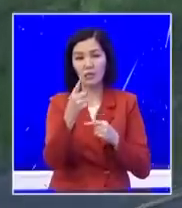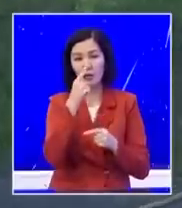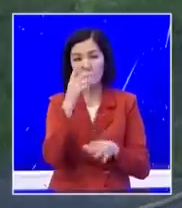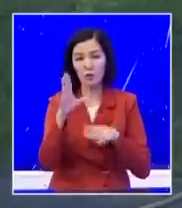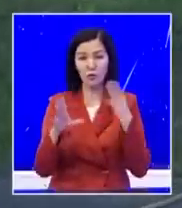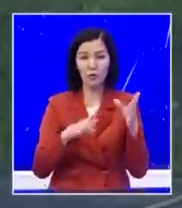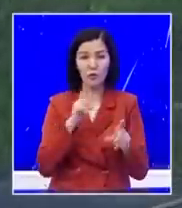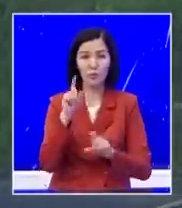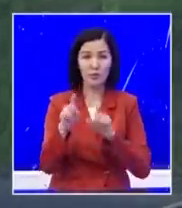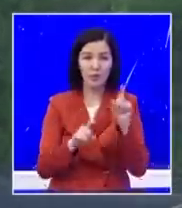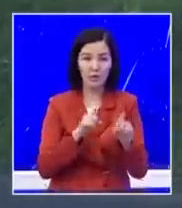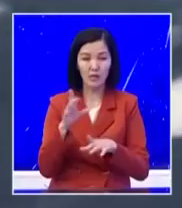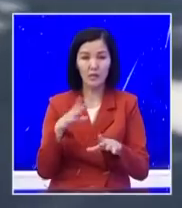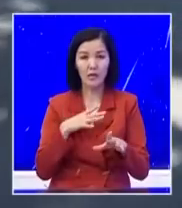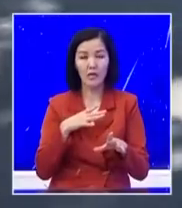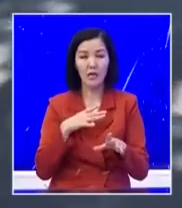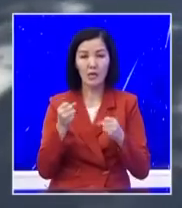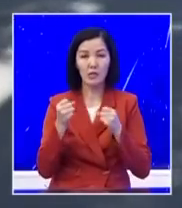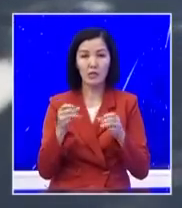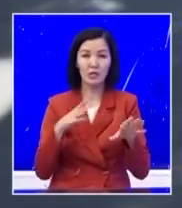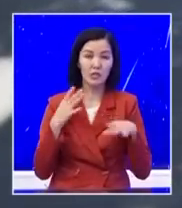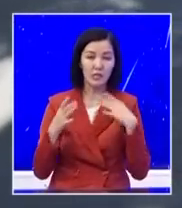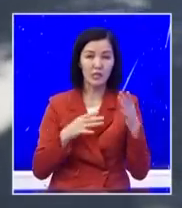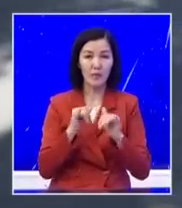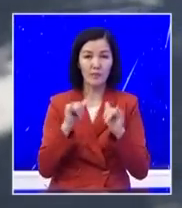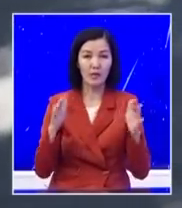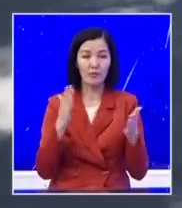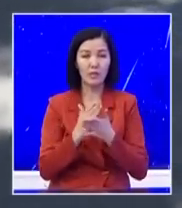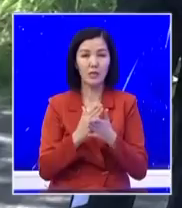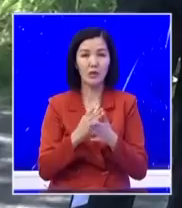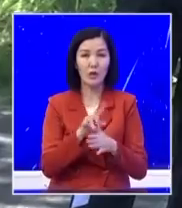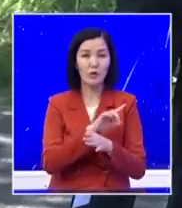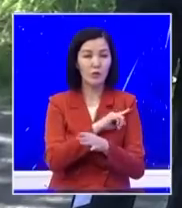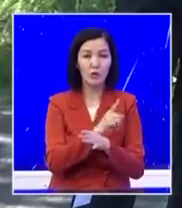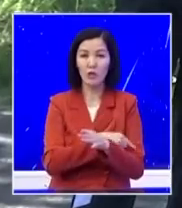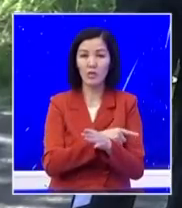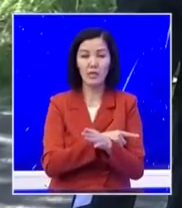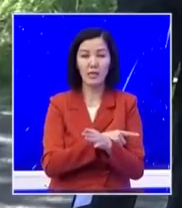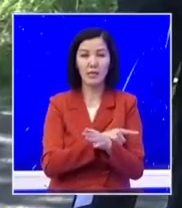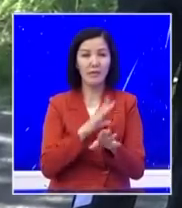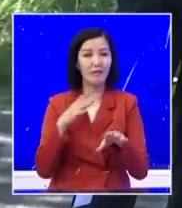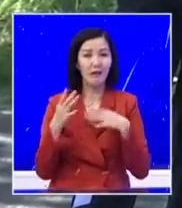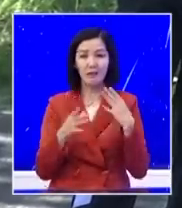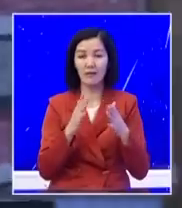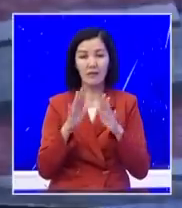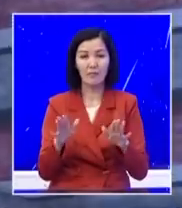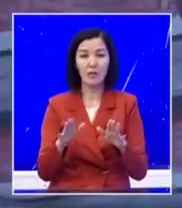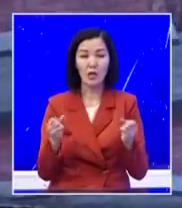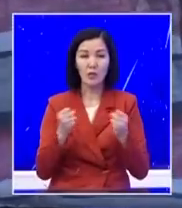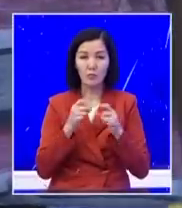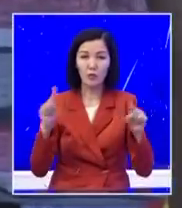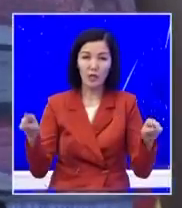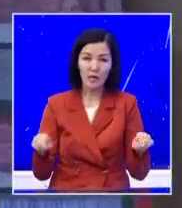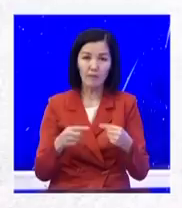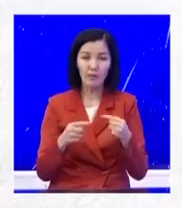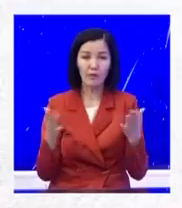қыздырады. Қолғап түйістіріп шеберлігін шыңдап жатыр. Дегенмен бұл күшейтілген режимдегі дайындық емес. Тек спорттық деңгейді қалпына келтіруге мүмкіндік